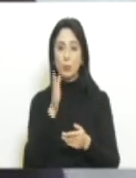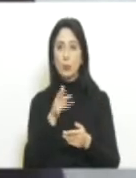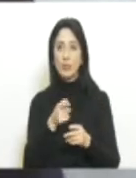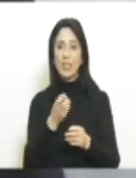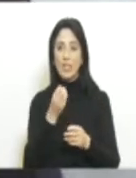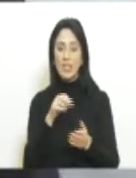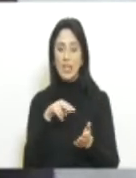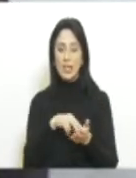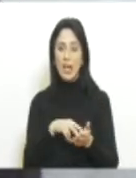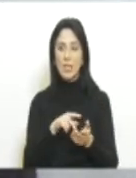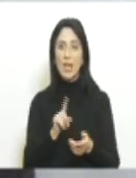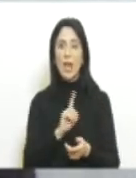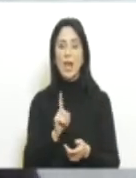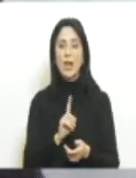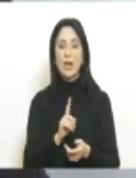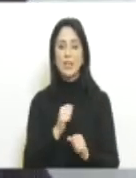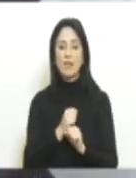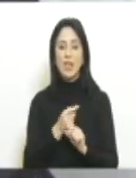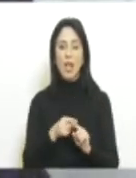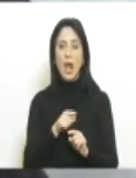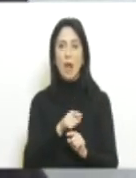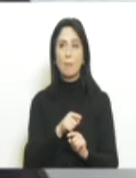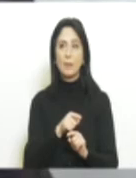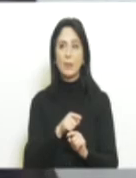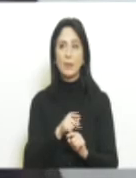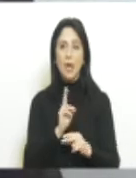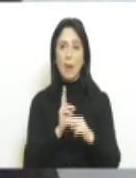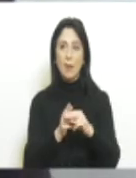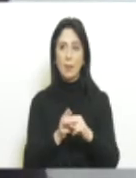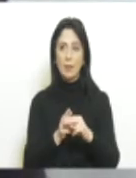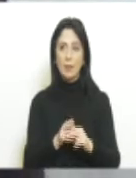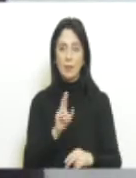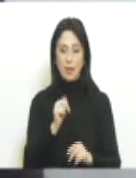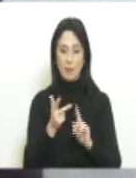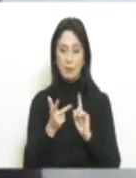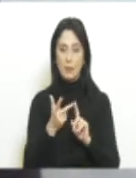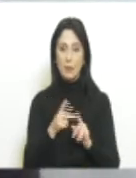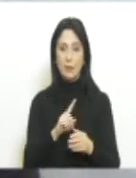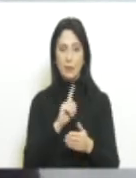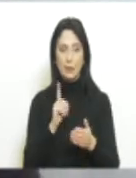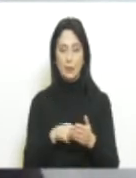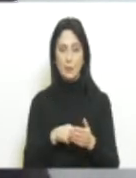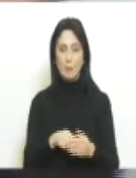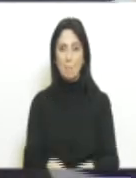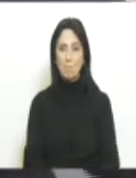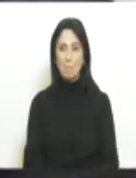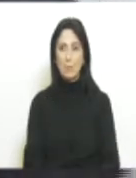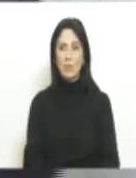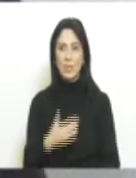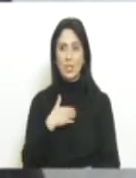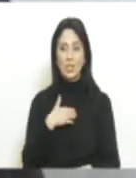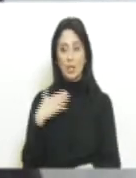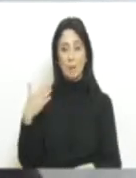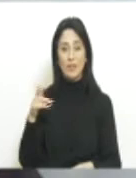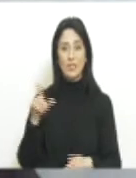დგას კიდევ და რას ვაკეთებთ ამის აღმოსაფხველად. და მესამე კითხვა, აქ ჩემს